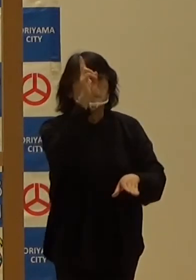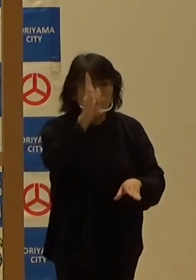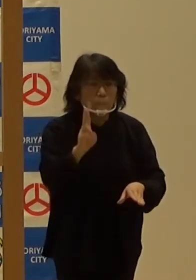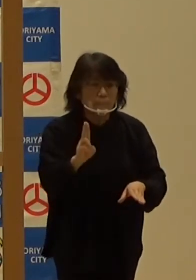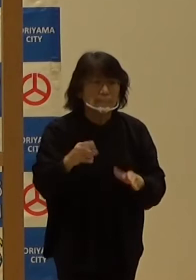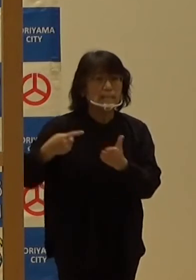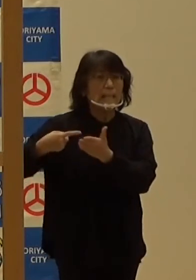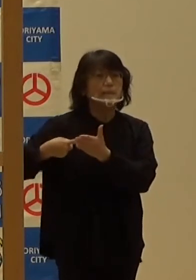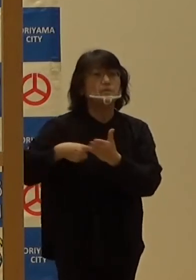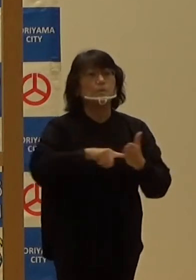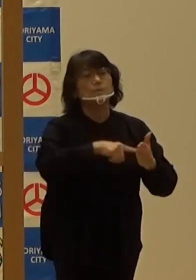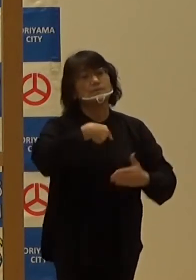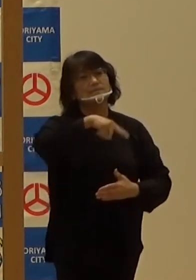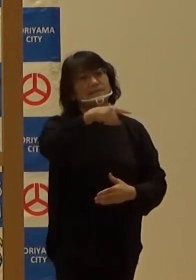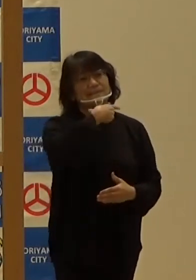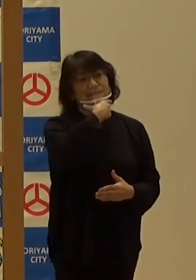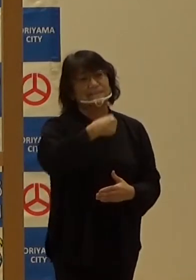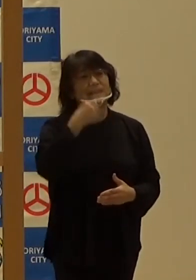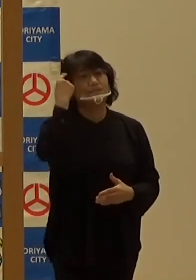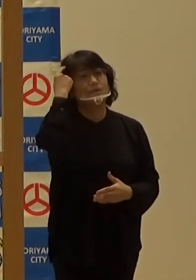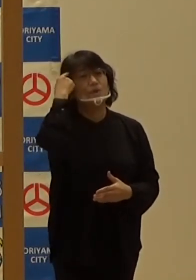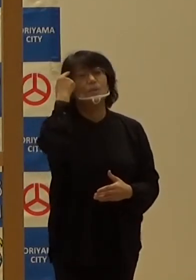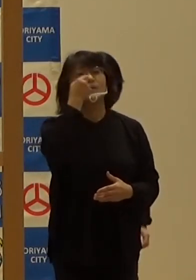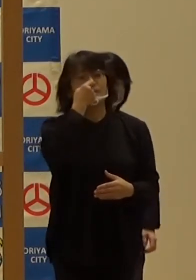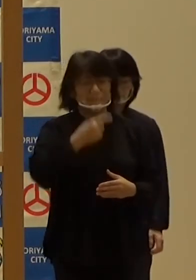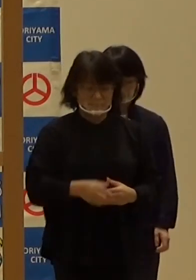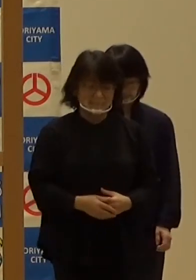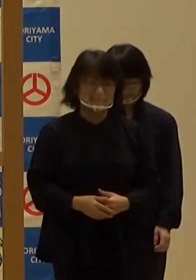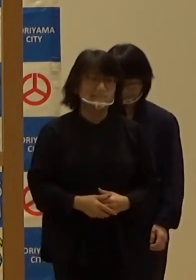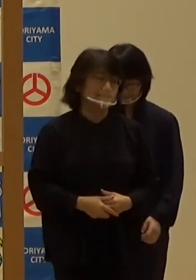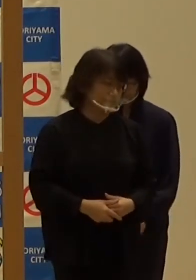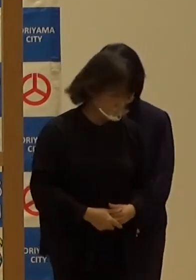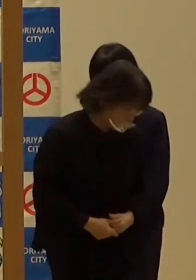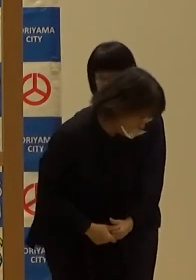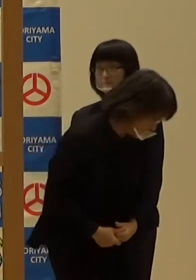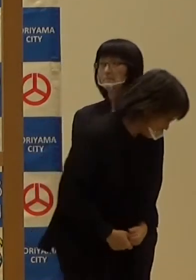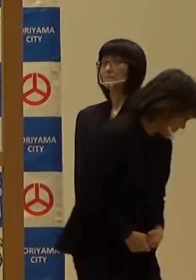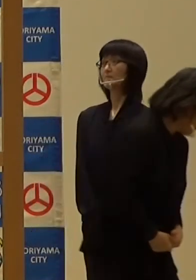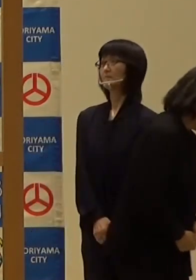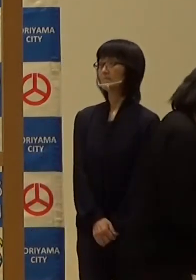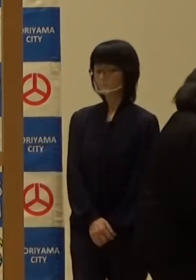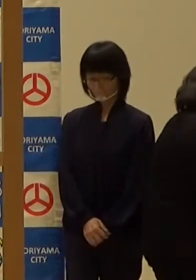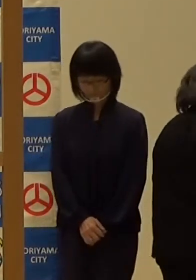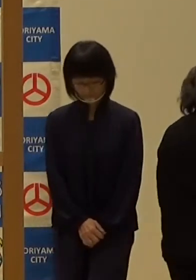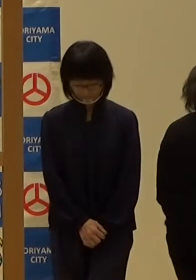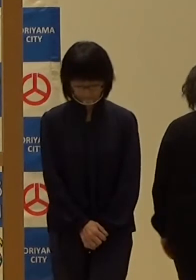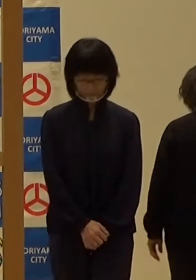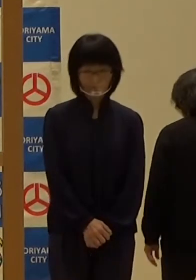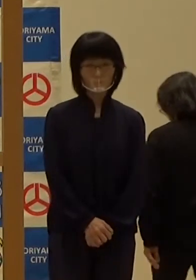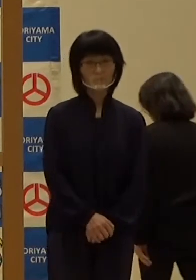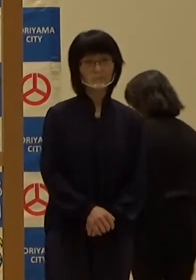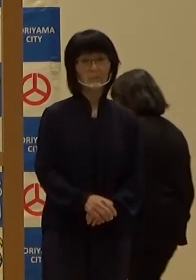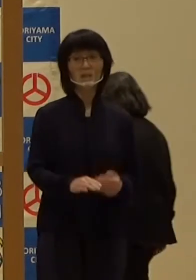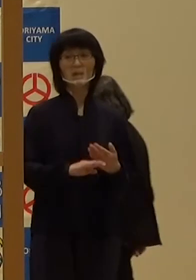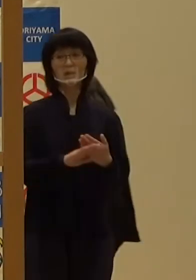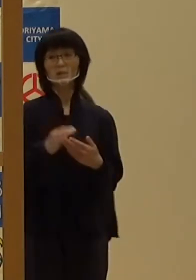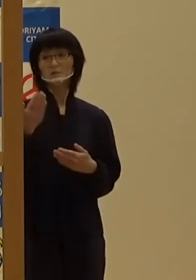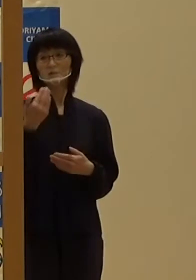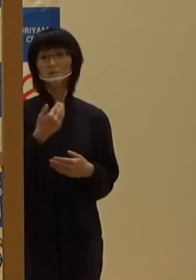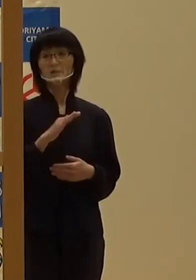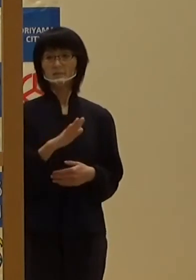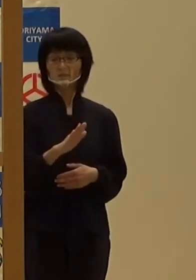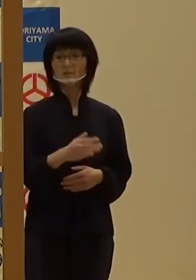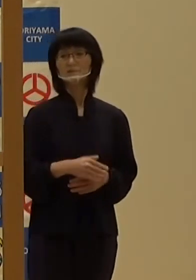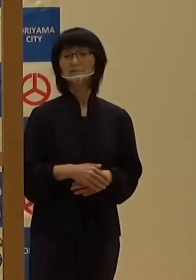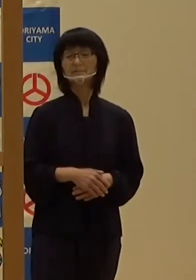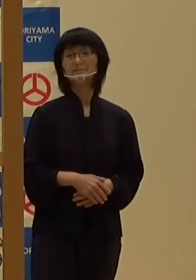えているところでございます。以上でございます。 ありがとうございました。 その他ございますか。はい、